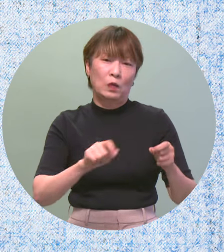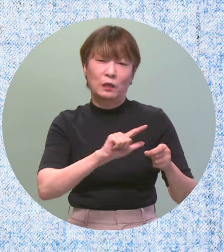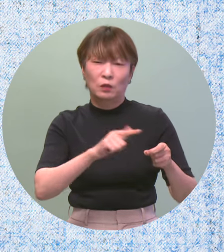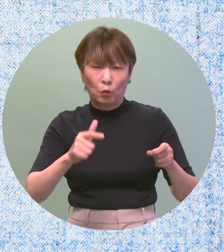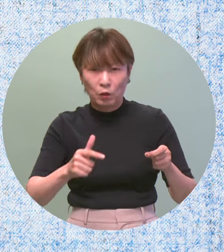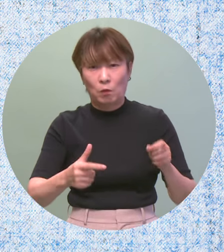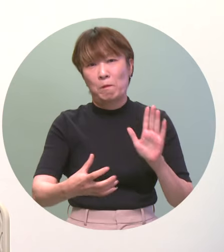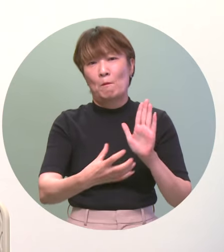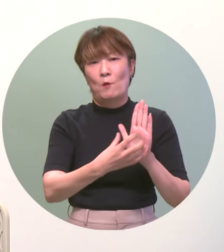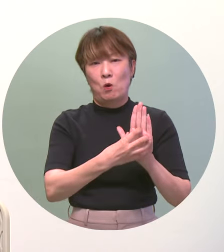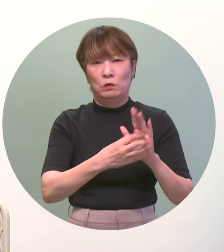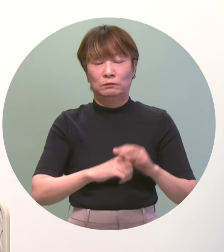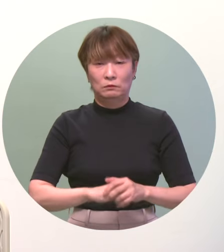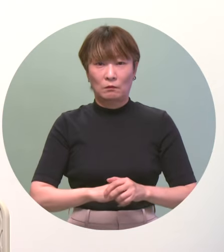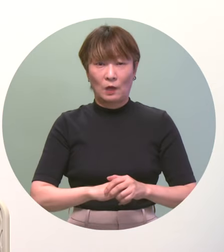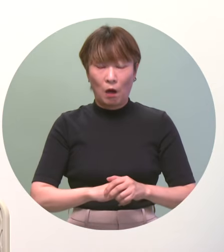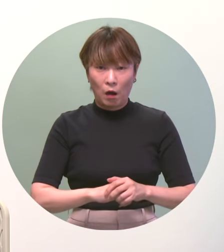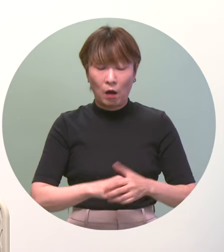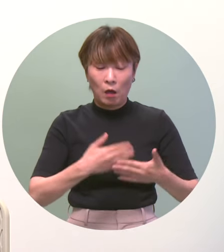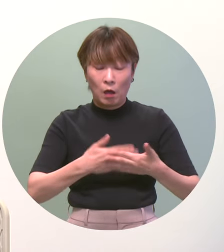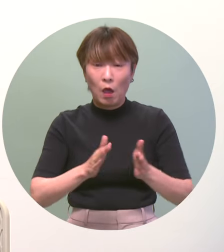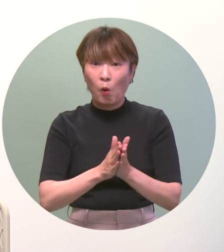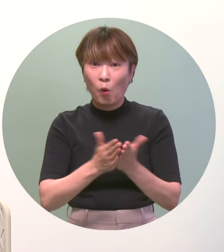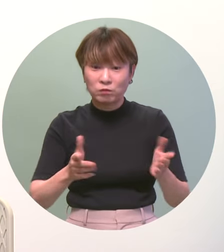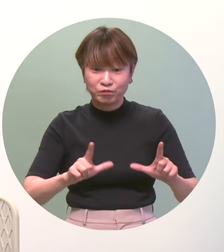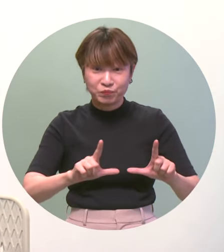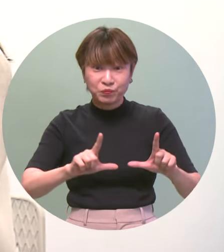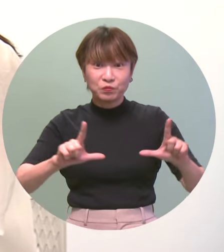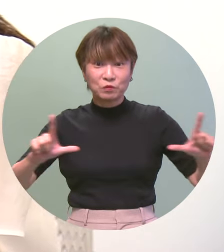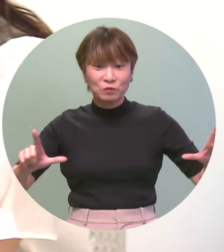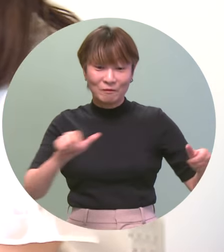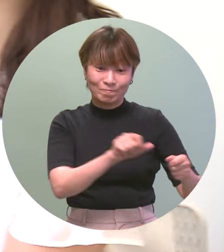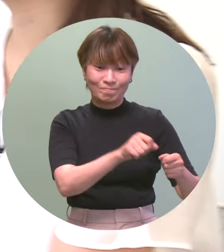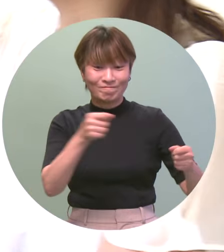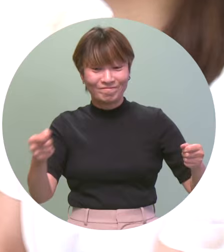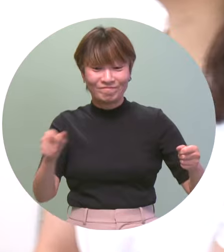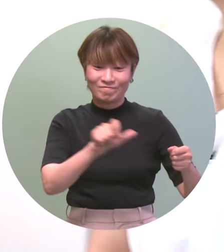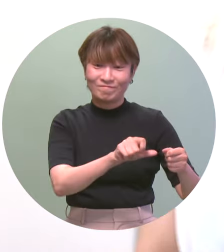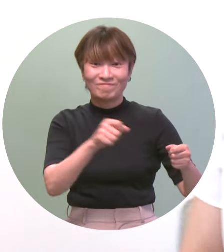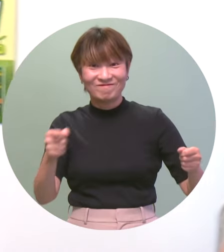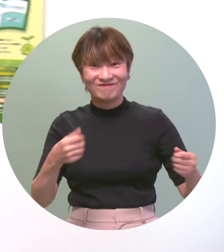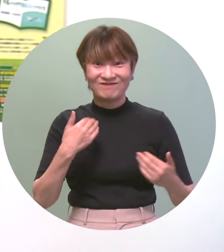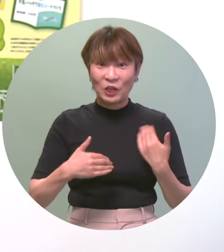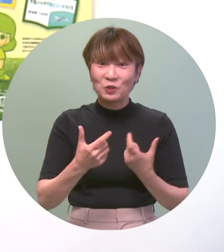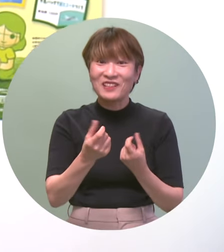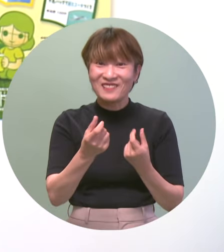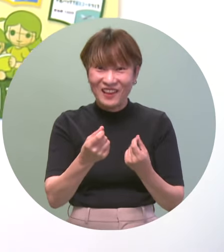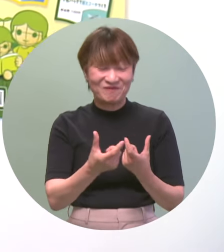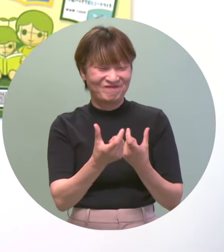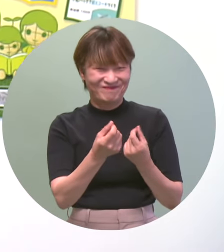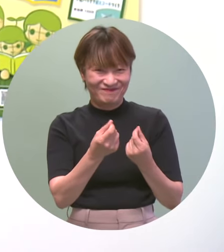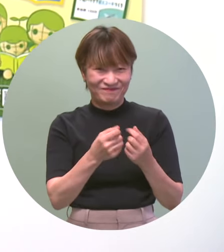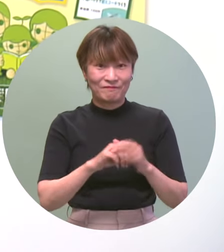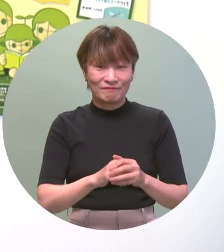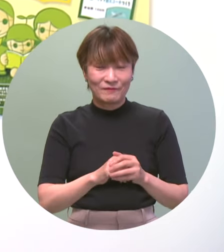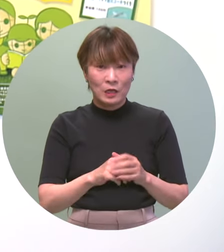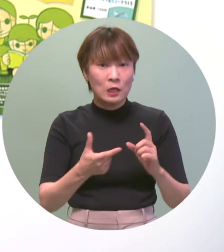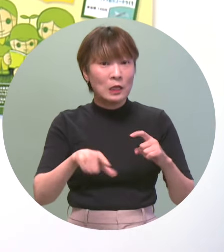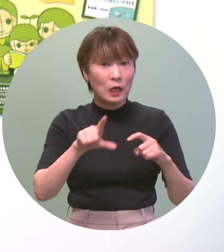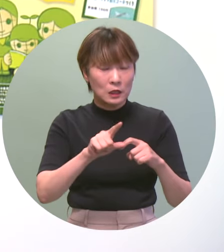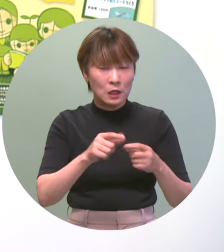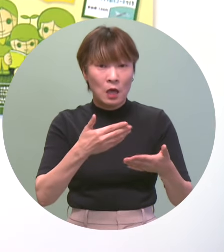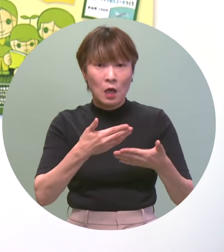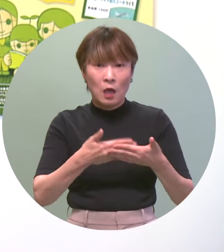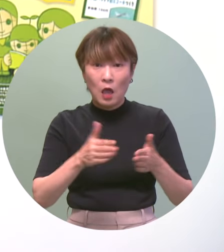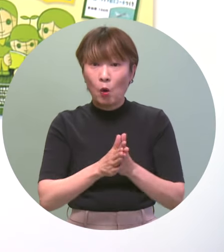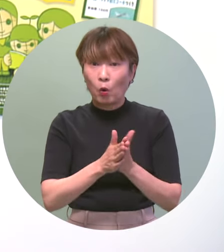。 大きな絵本はめくるだけでも楽しそうですね。 そうですね。さらに絵本には5つの